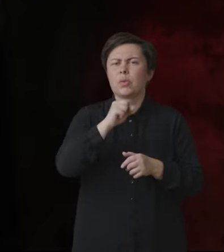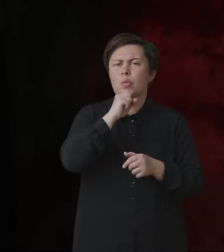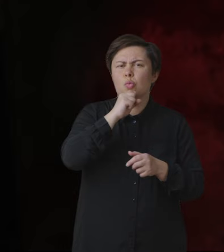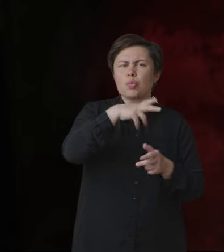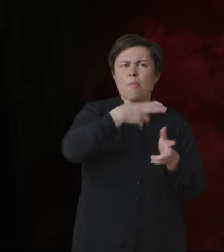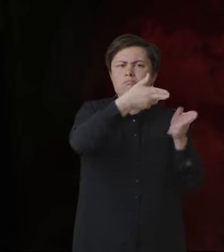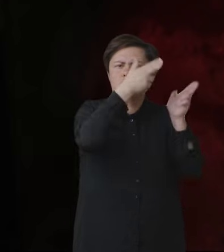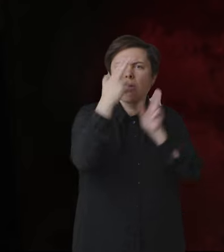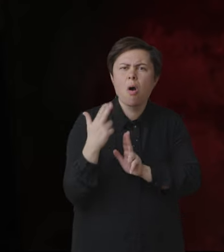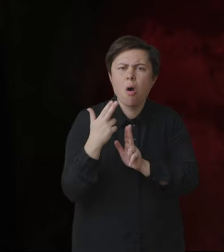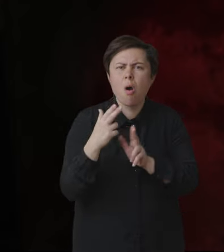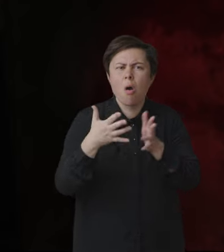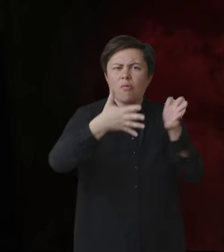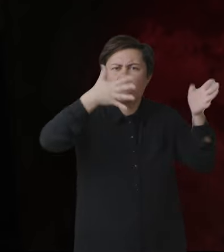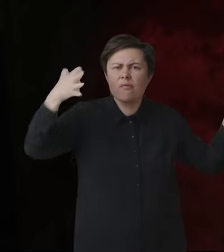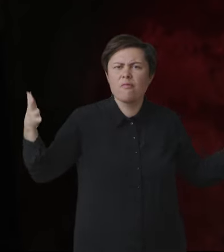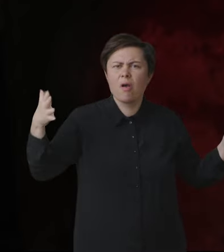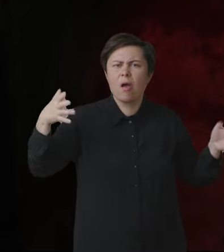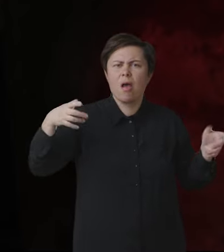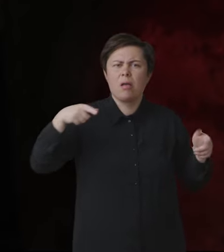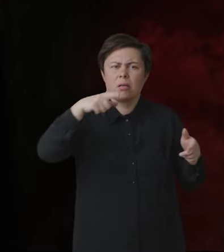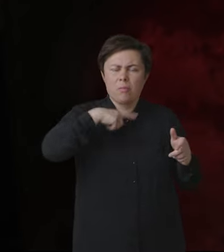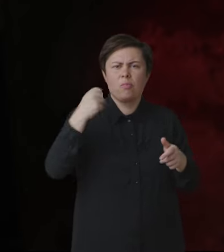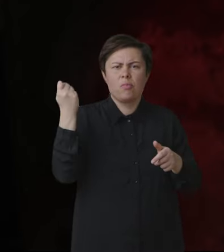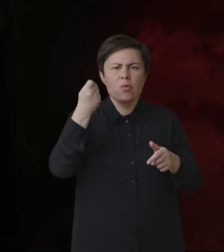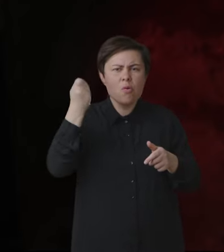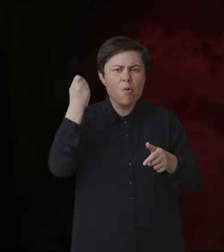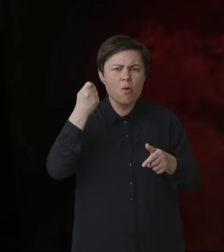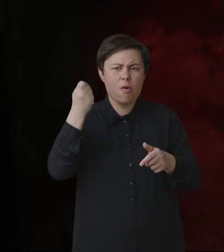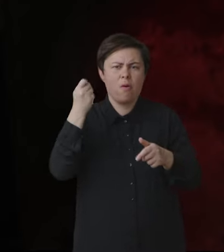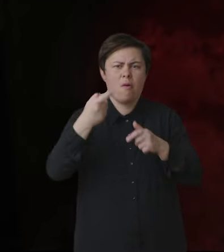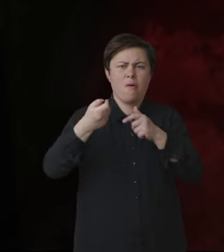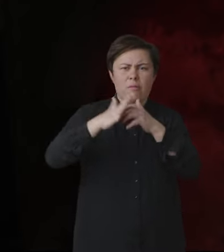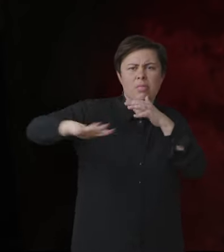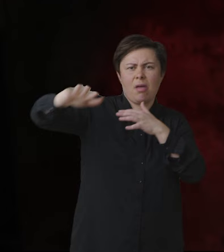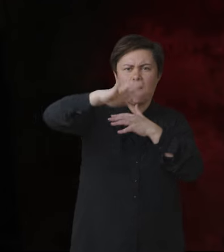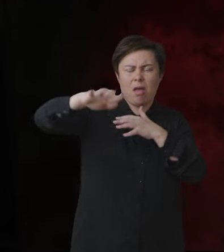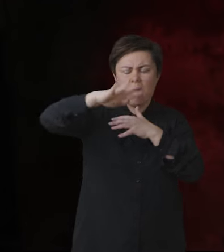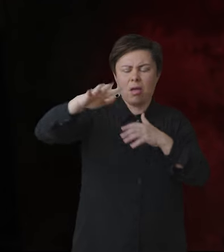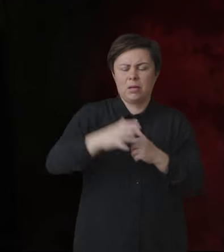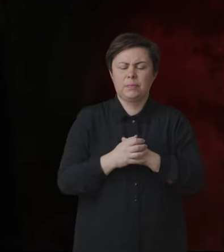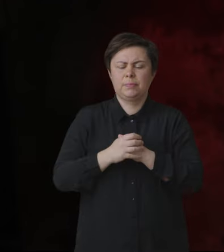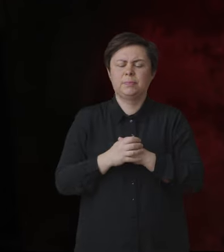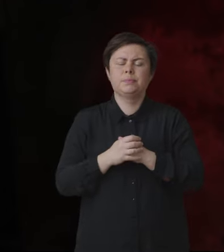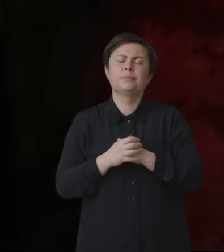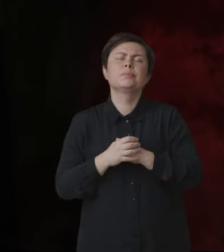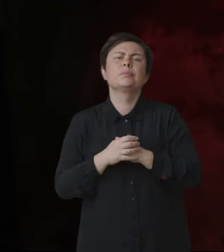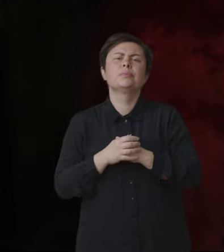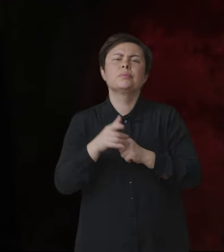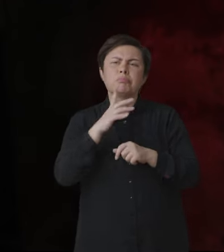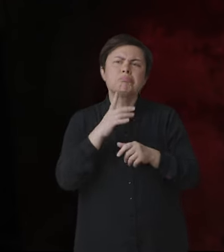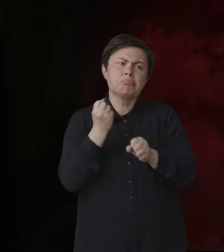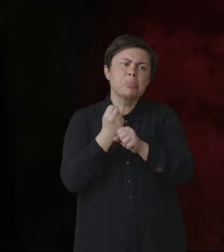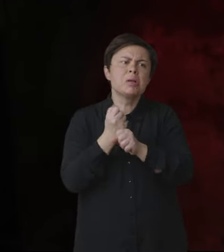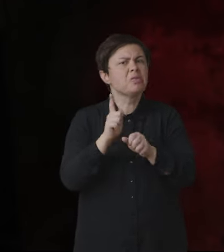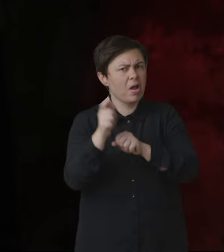most, ten wiadukt, to tutaj, tam żeśmy jeździli poza te teren. W początku robiliśmy po 12